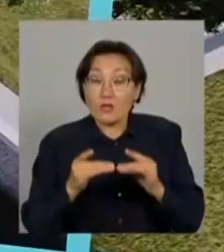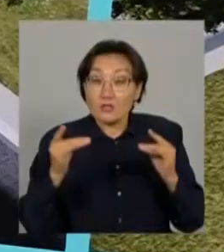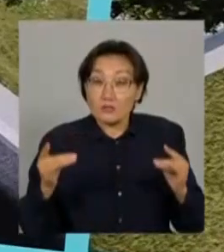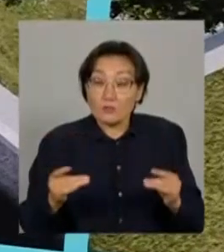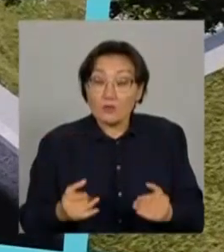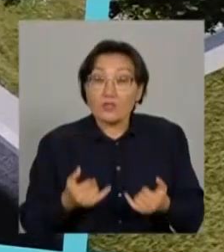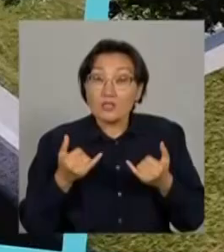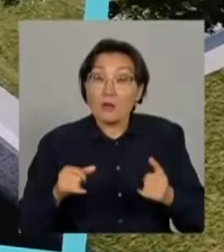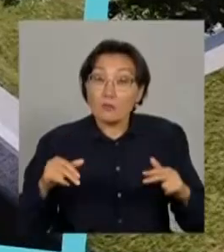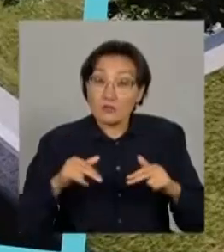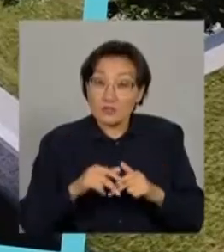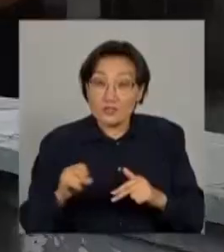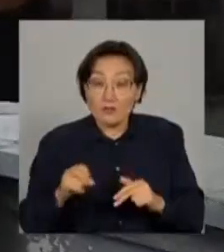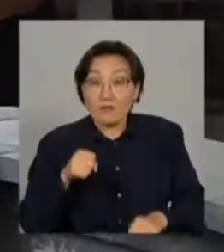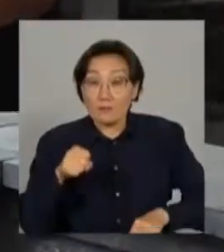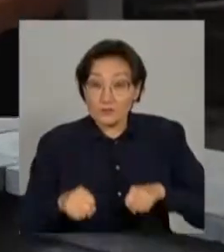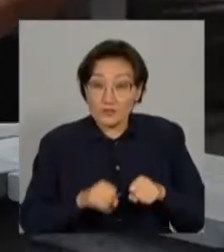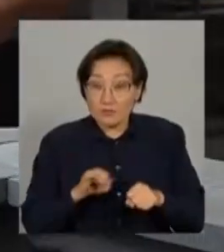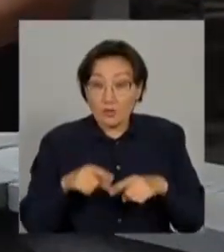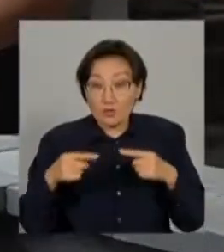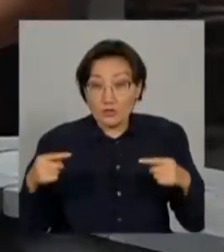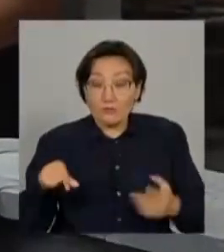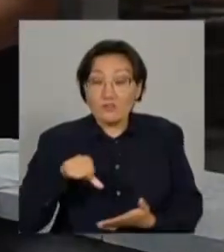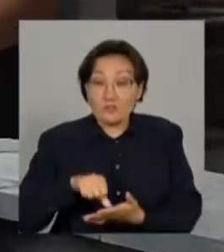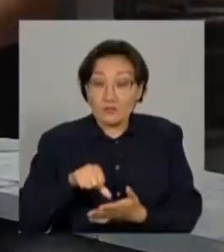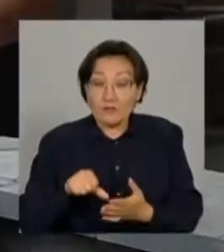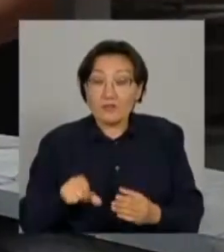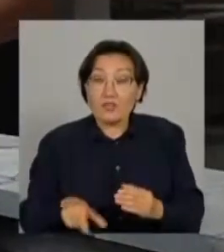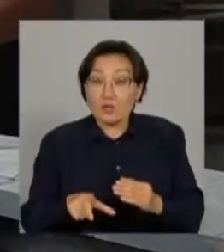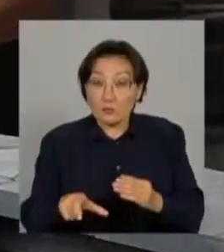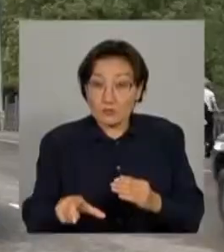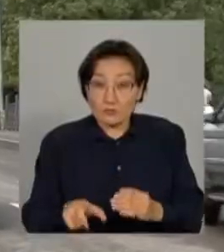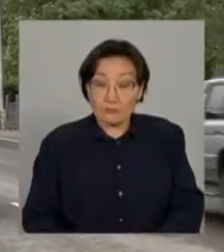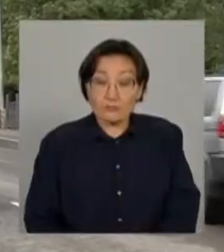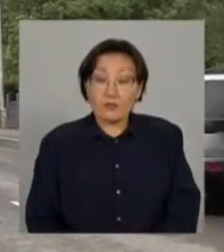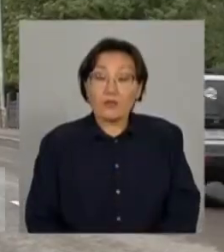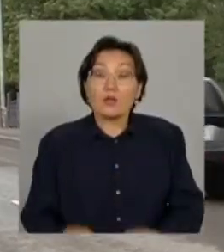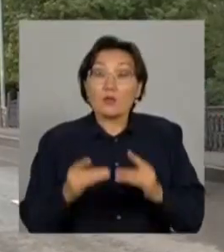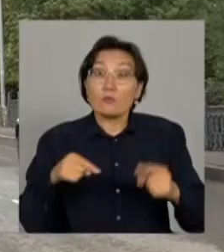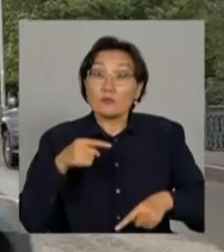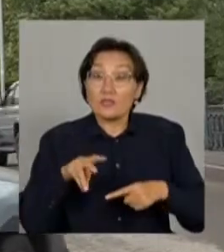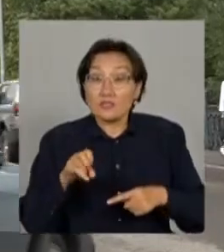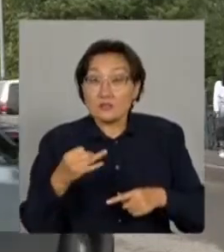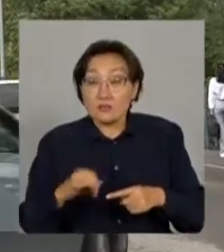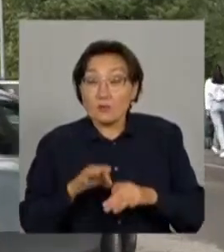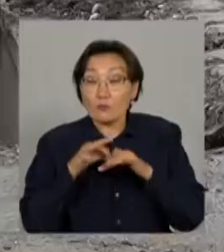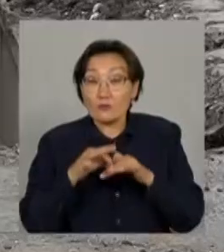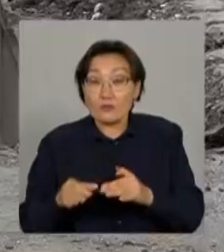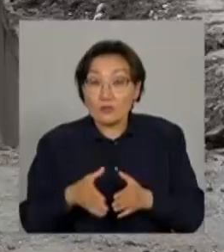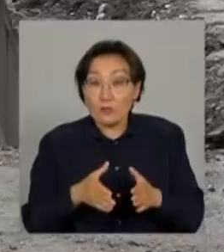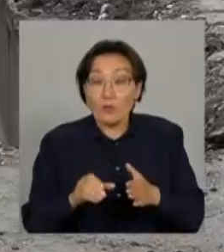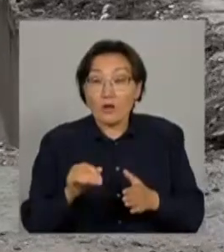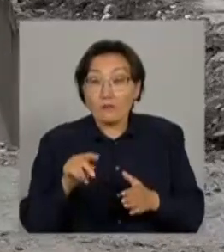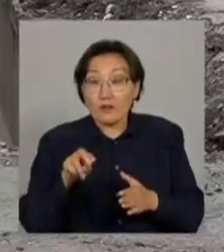для пешеходов, велосипедистов и других участников дорожного движения. Мост через реку Есентай проходит вдоль